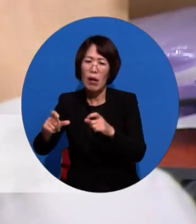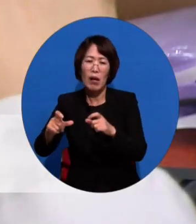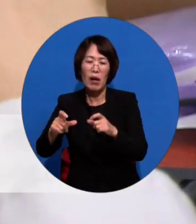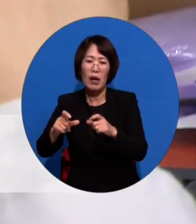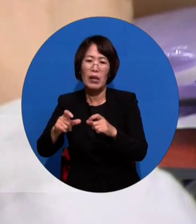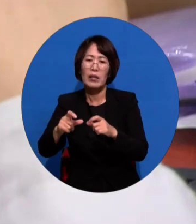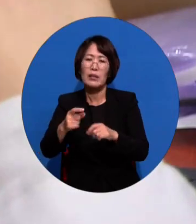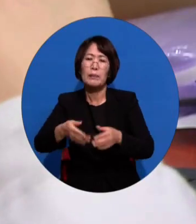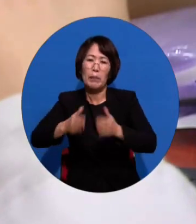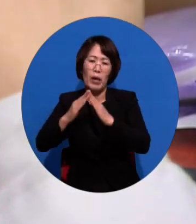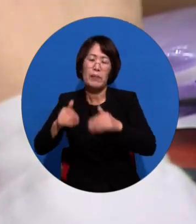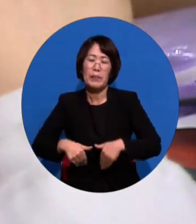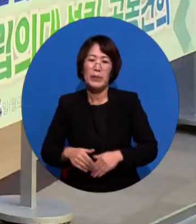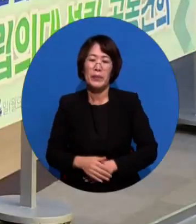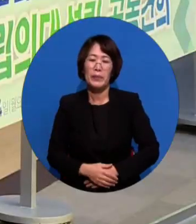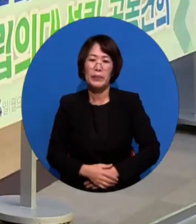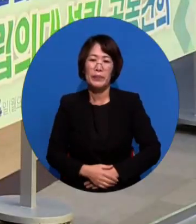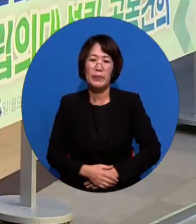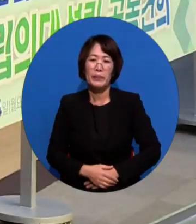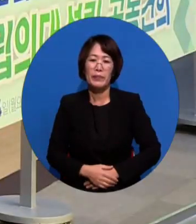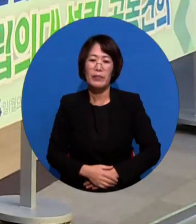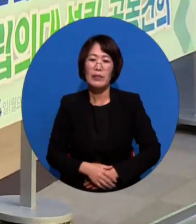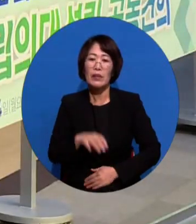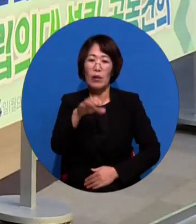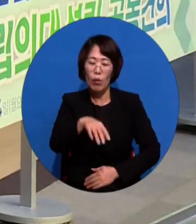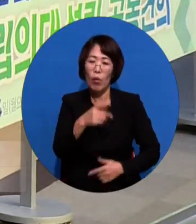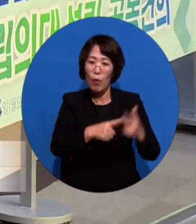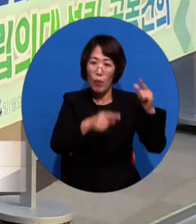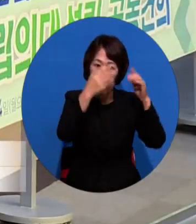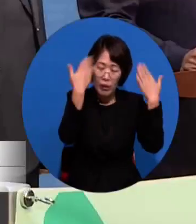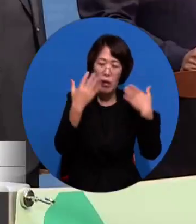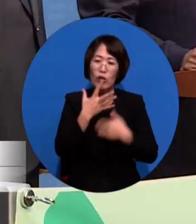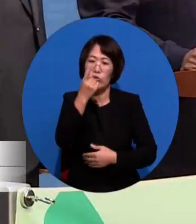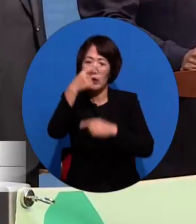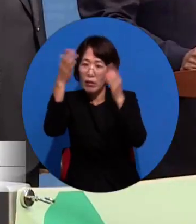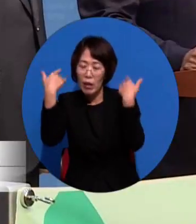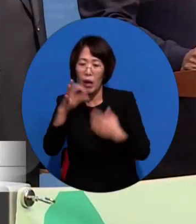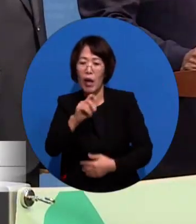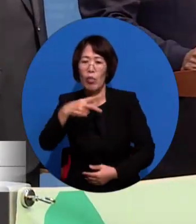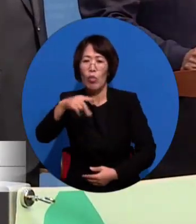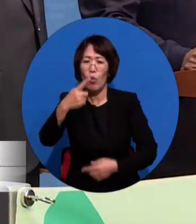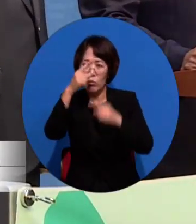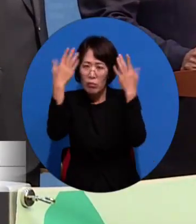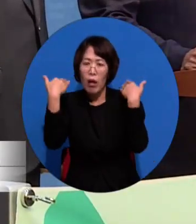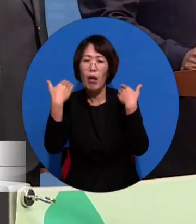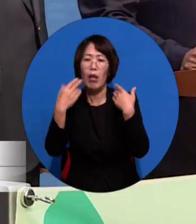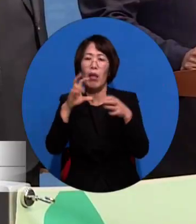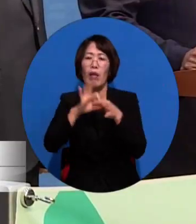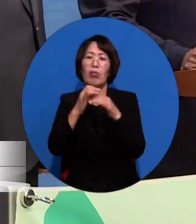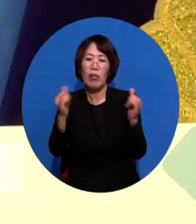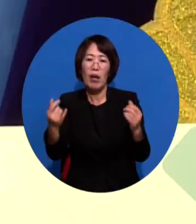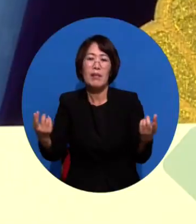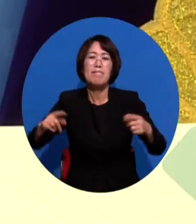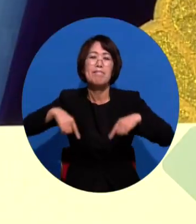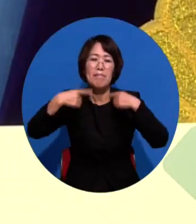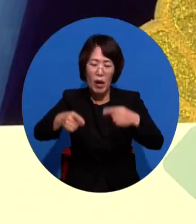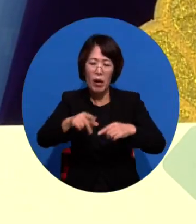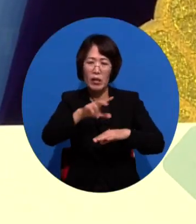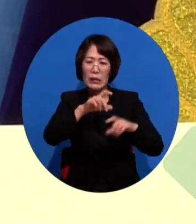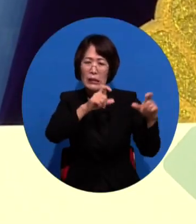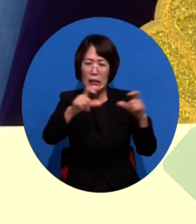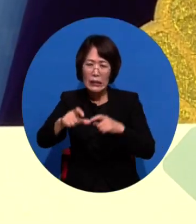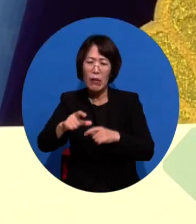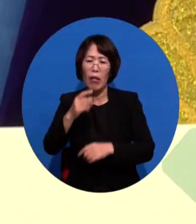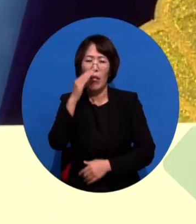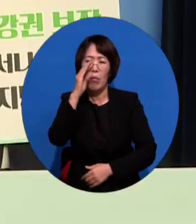해결할 수 없다고 강조했습니다. 이 자리에는 목포대와 순천대, 안동대 관계자 등도 참석해 열악한 지역 의료